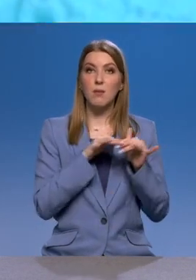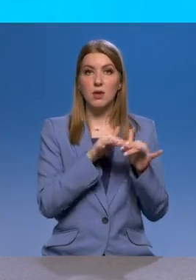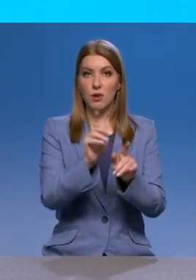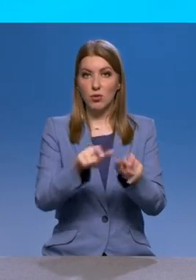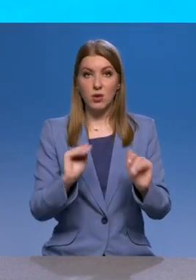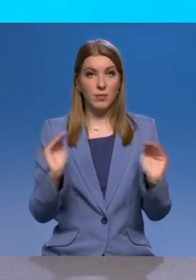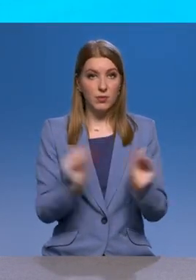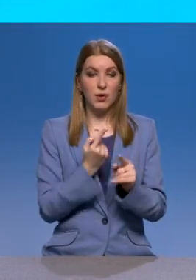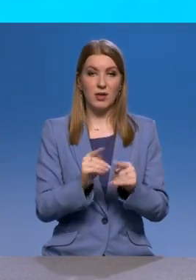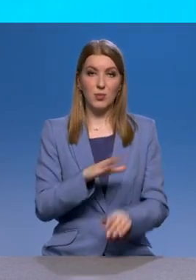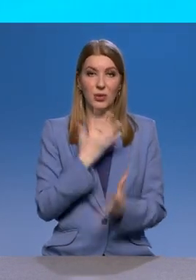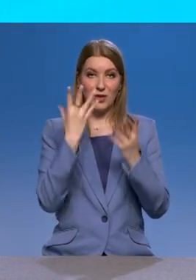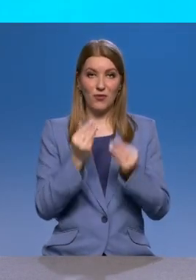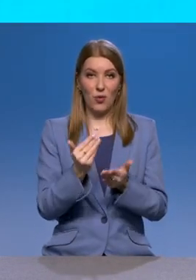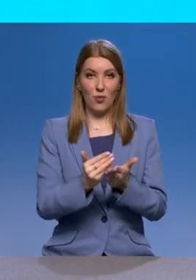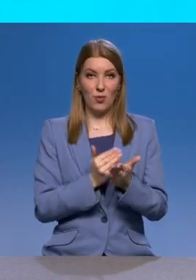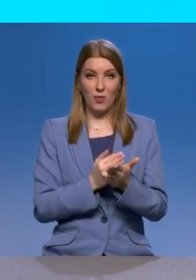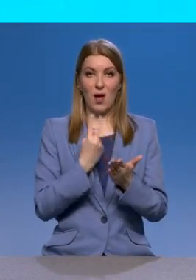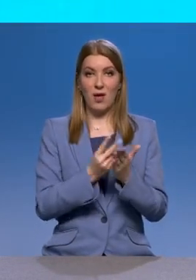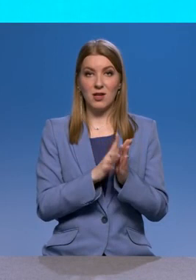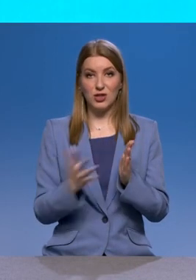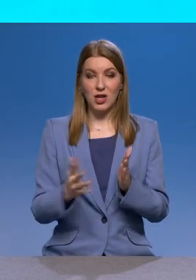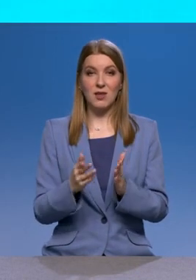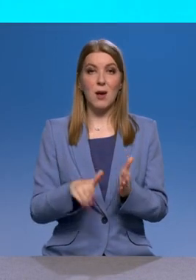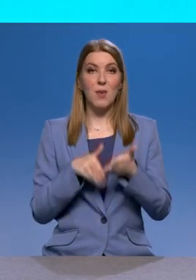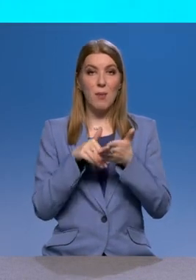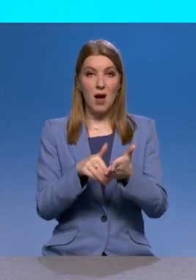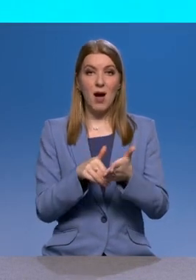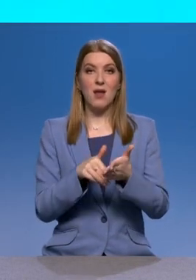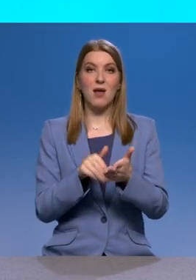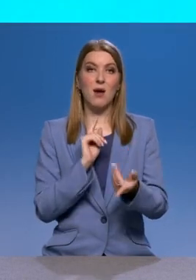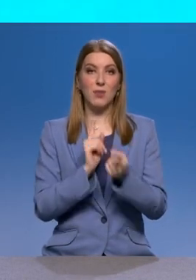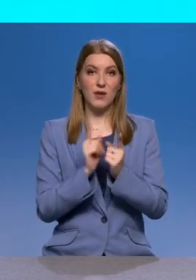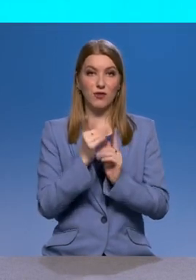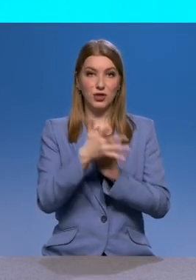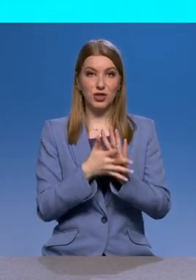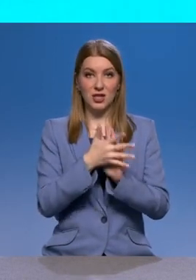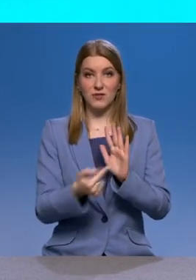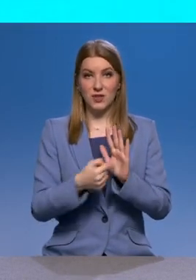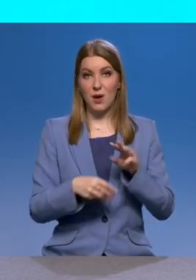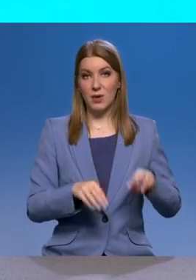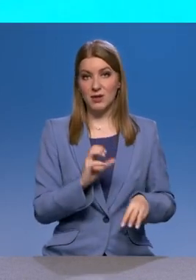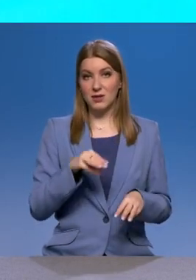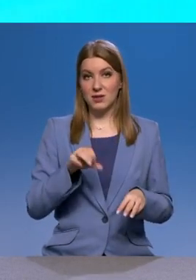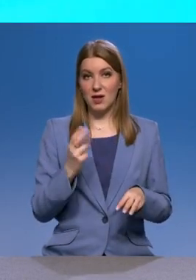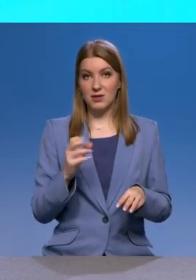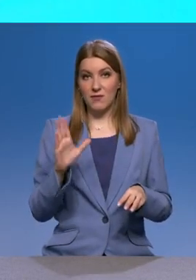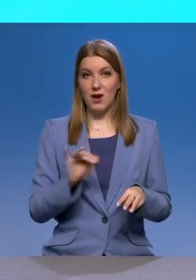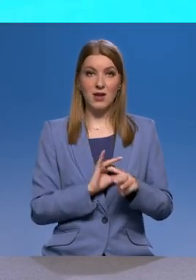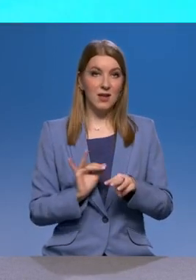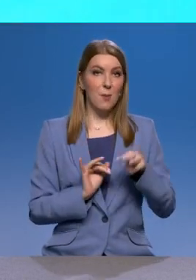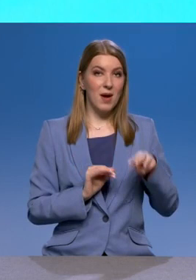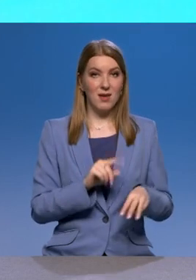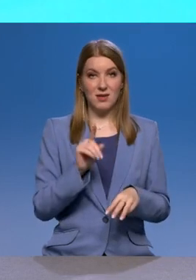программы «Отражение». Провела его я, Тамара Шорникова. Мне помогали вести эфир переводчики жестового языка Маргарита Старцева и Мария